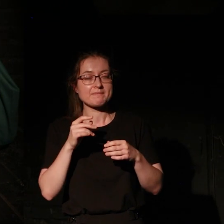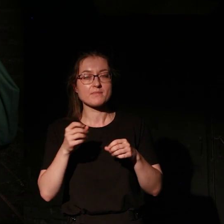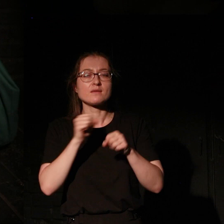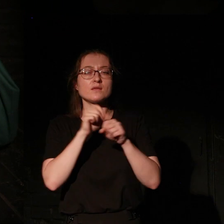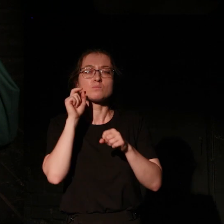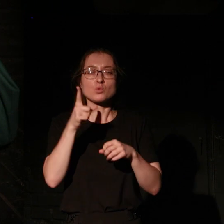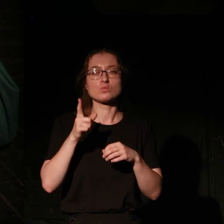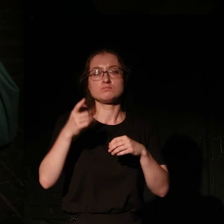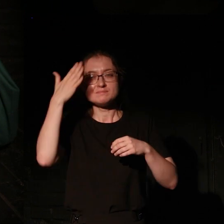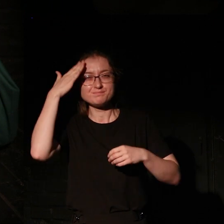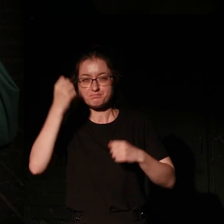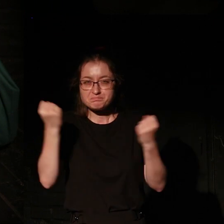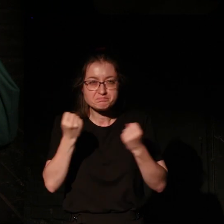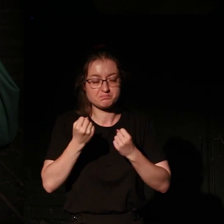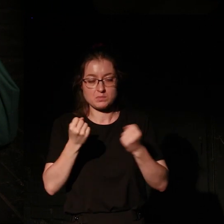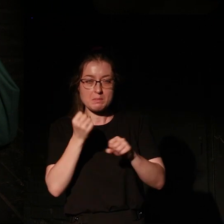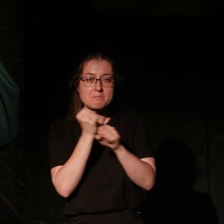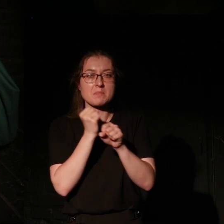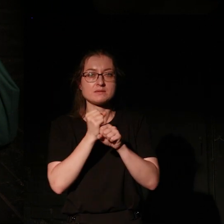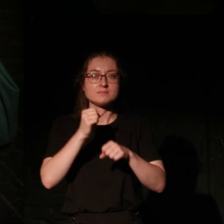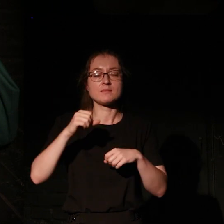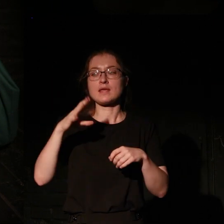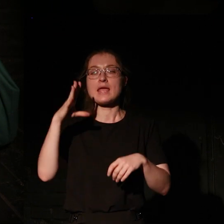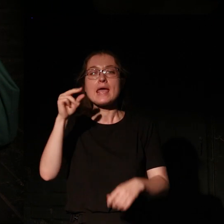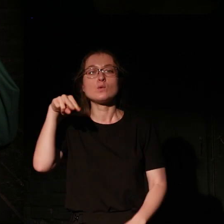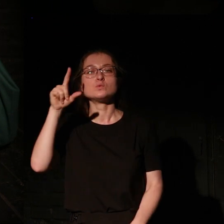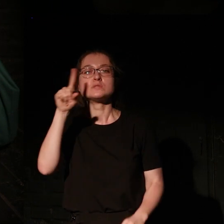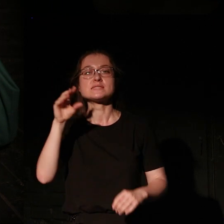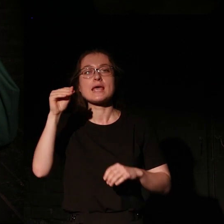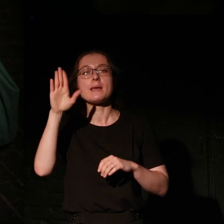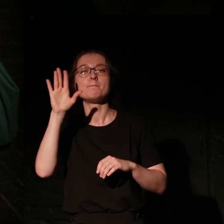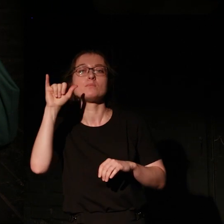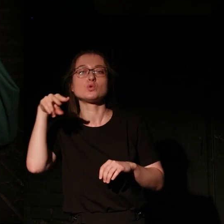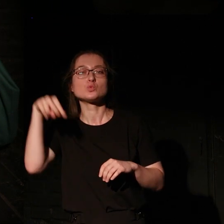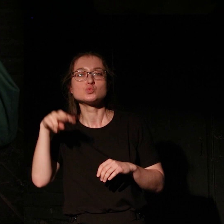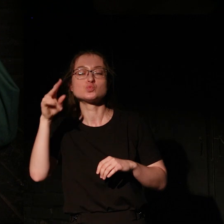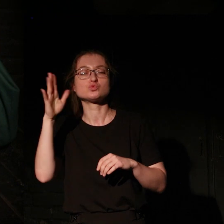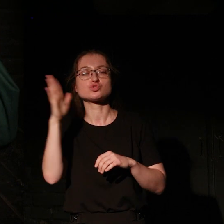Cezarei. To jest taka kompilacja właśnie poglądów znanych.